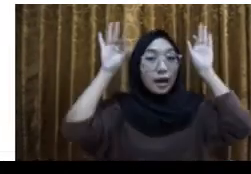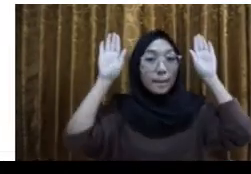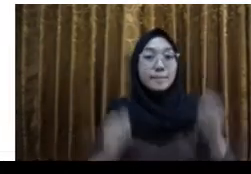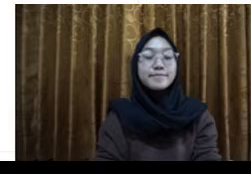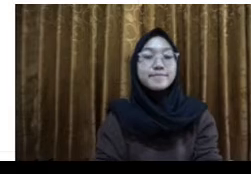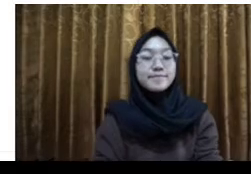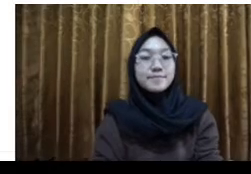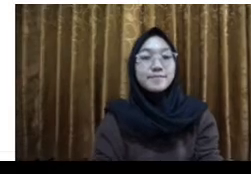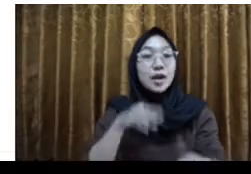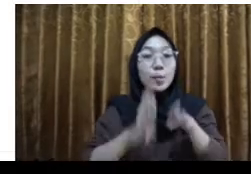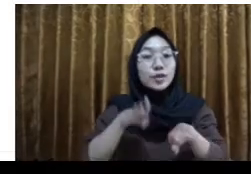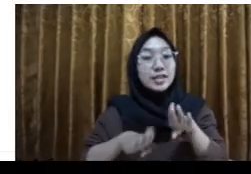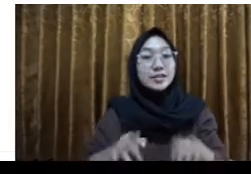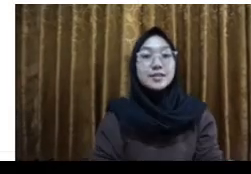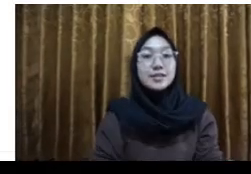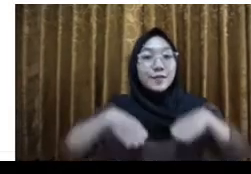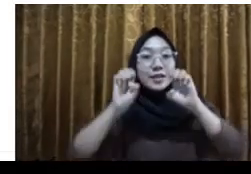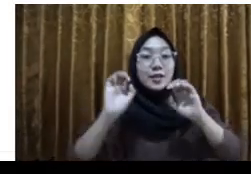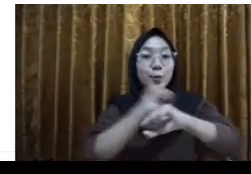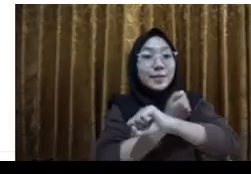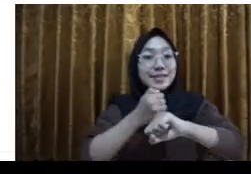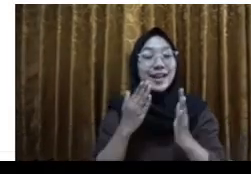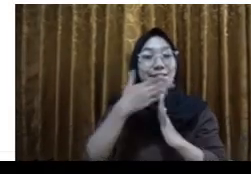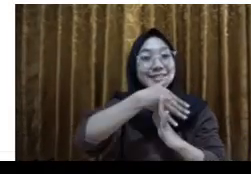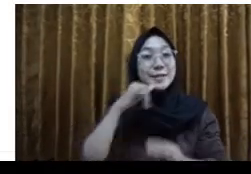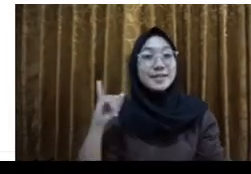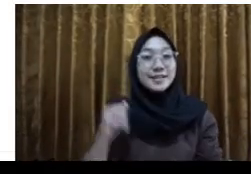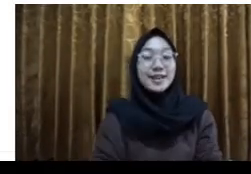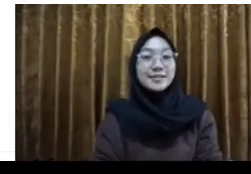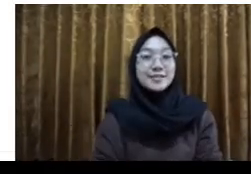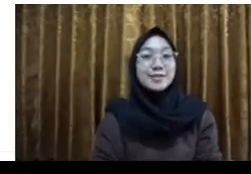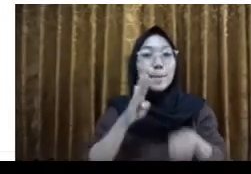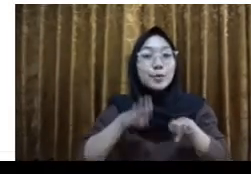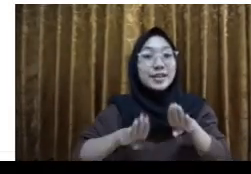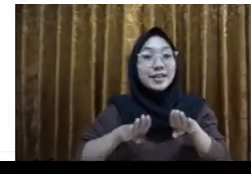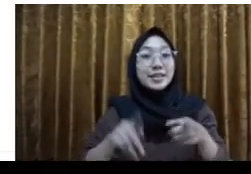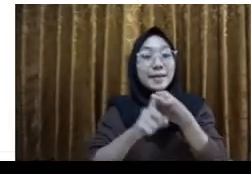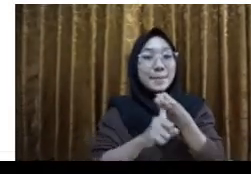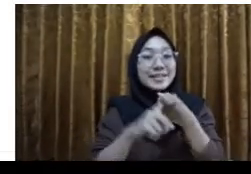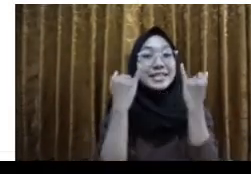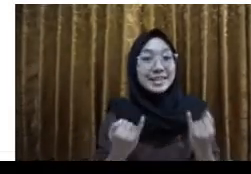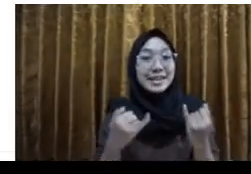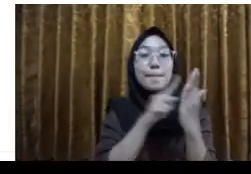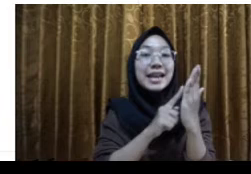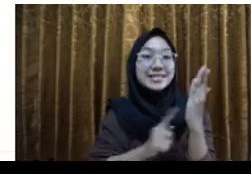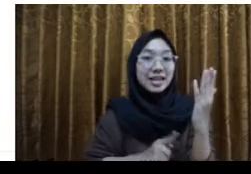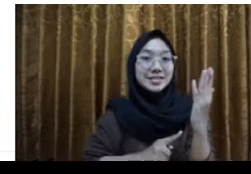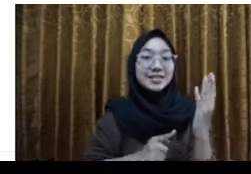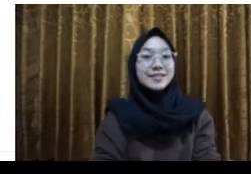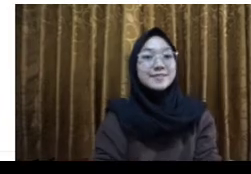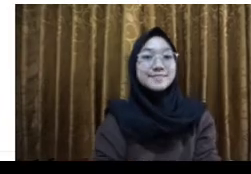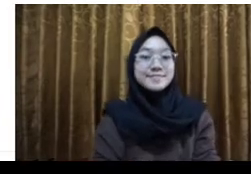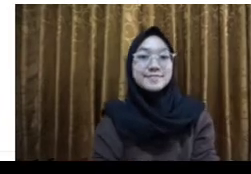mungkin video ini bisa di skip saja. Namun bagi teman-teman yang ingin mau belajar, ayo kita